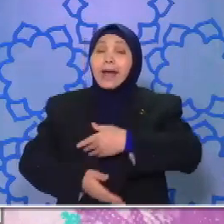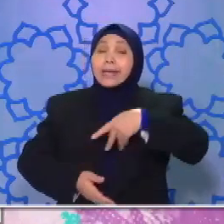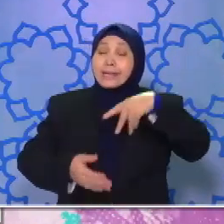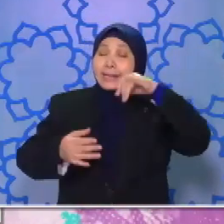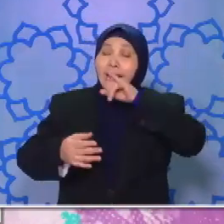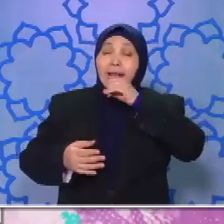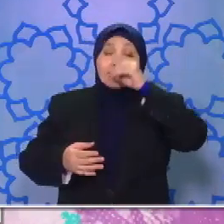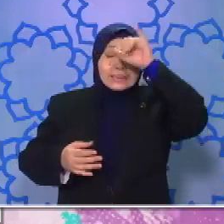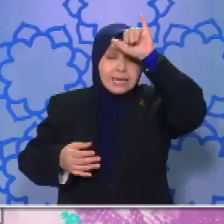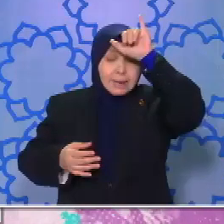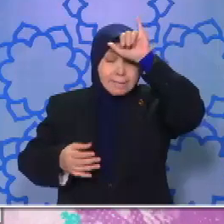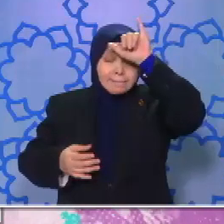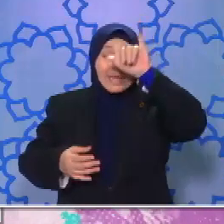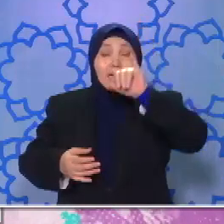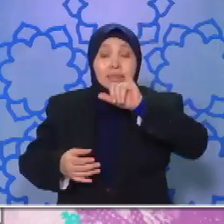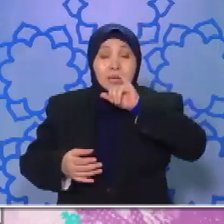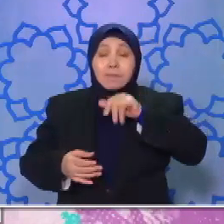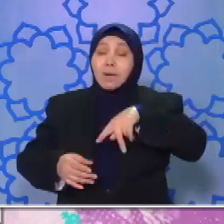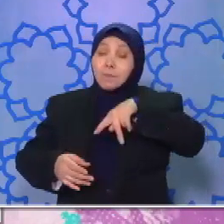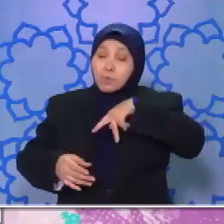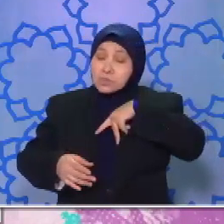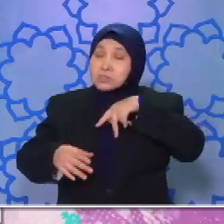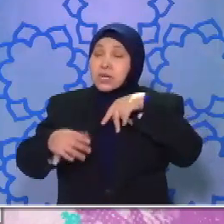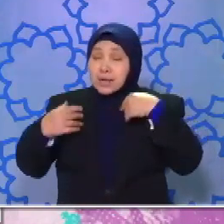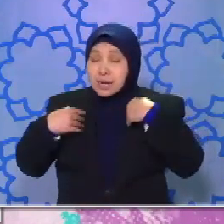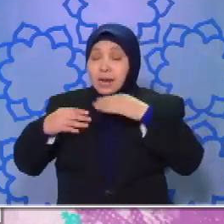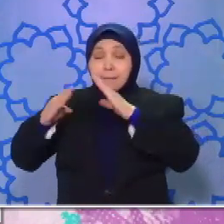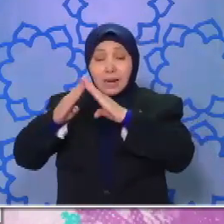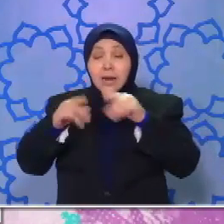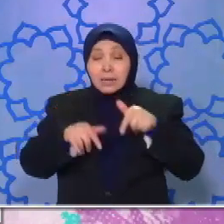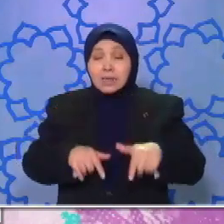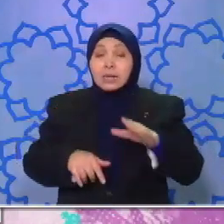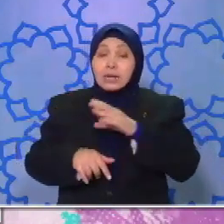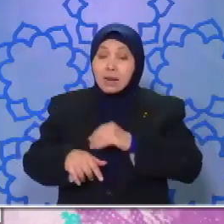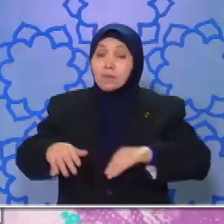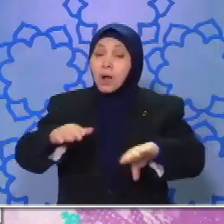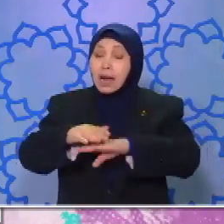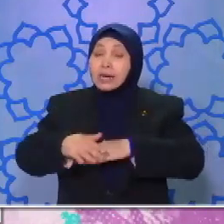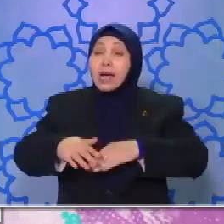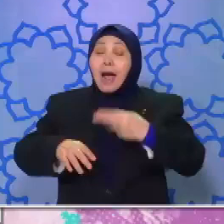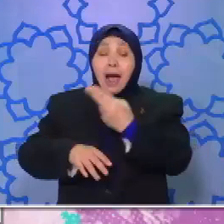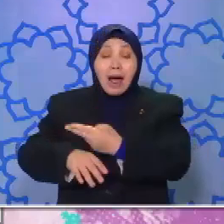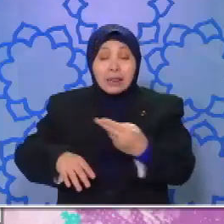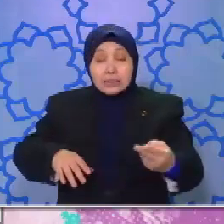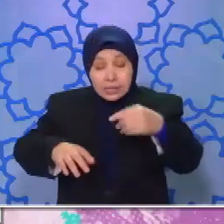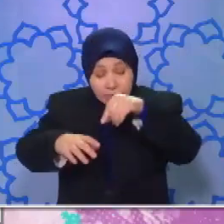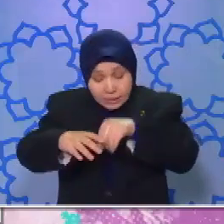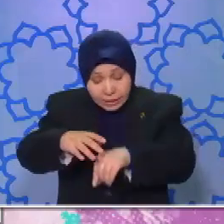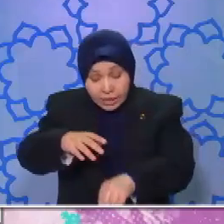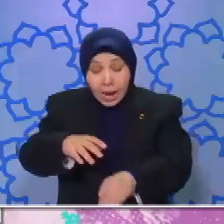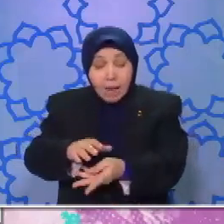لغلامين يتيمين في المدينة وكان تحته